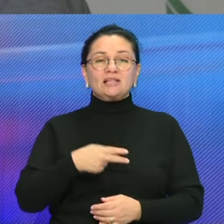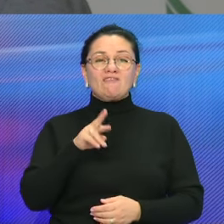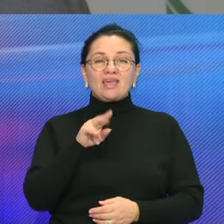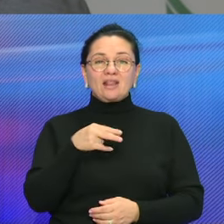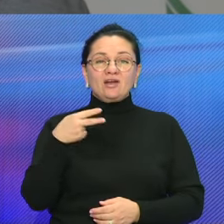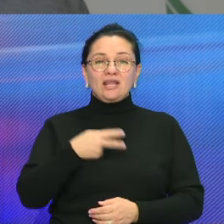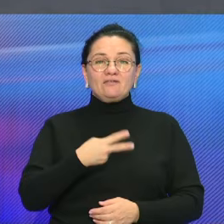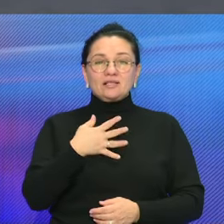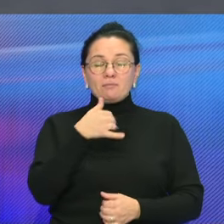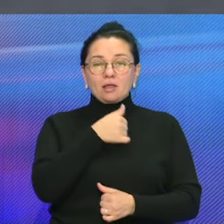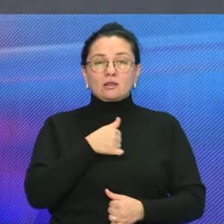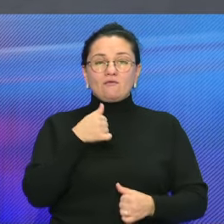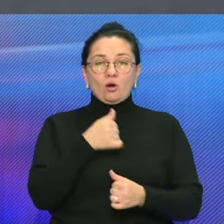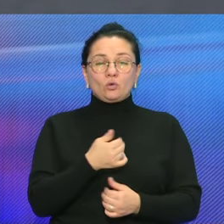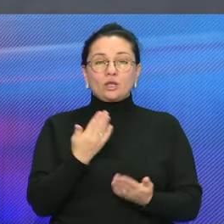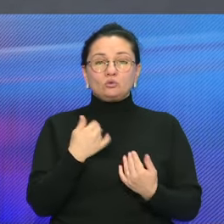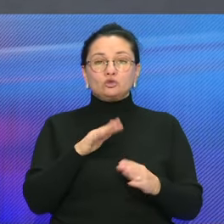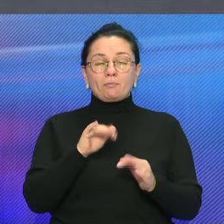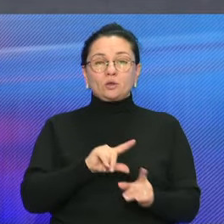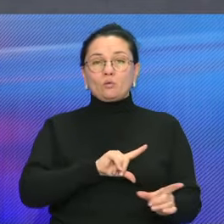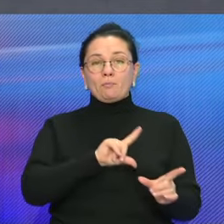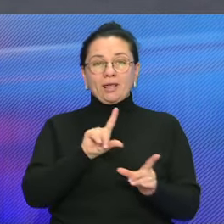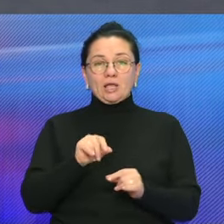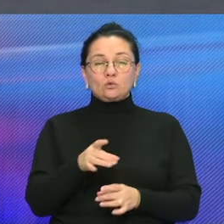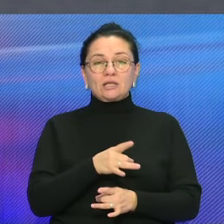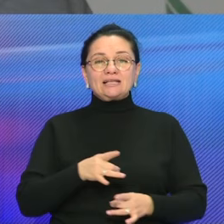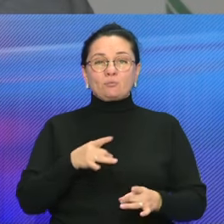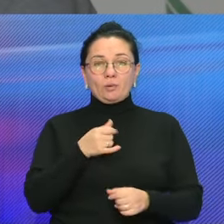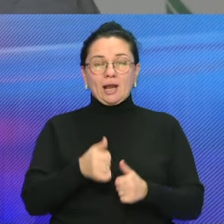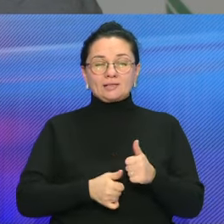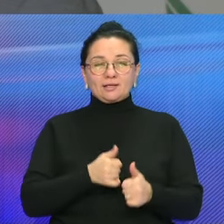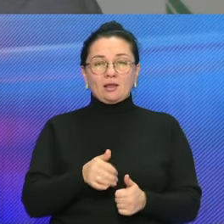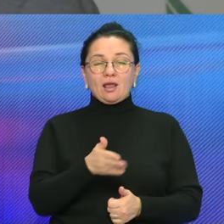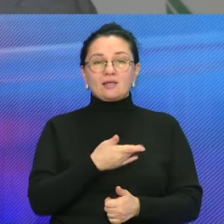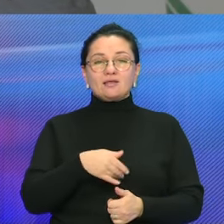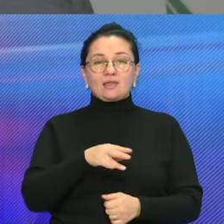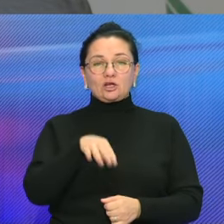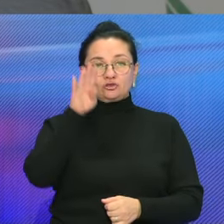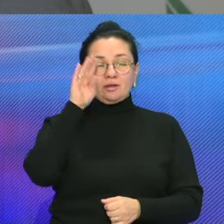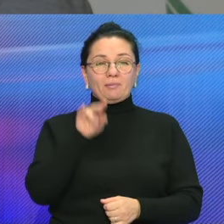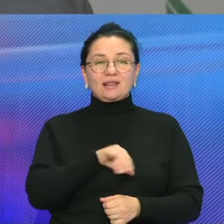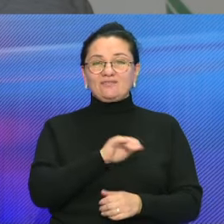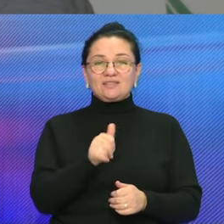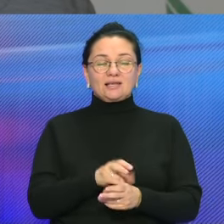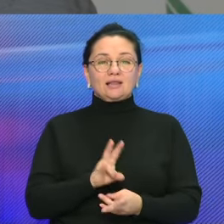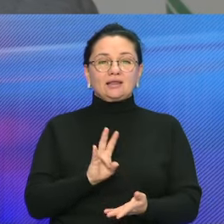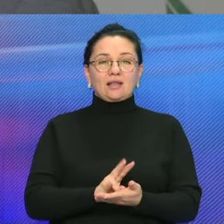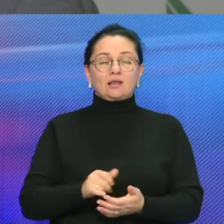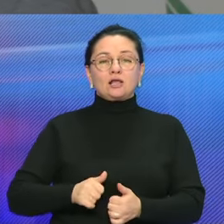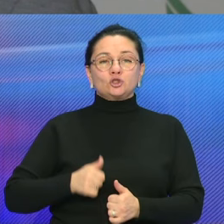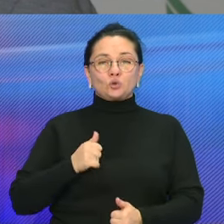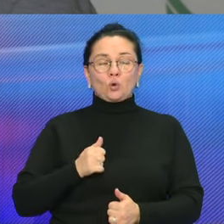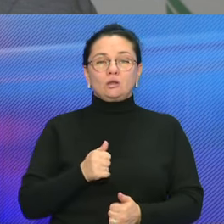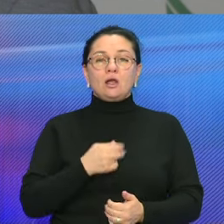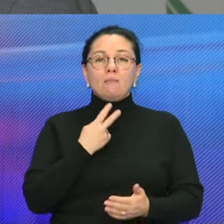ну и в дальнейшем уже, конечно, отправится на республику. Ну, к слову, конечно, наши ребята всегда достойно представлены